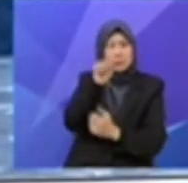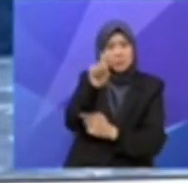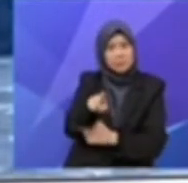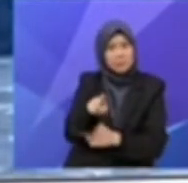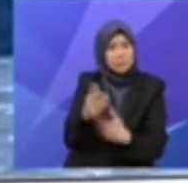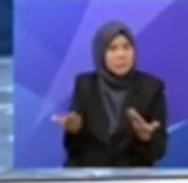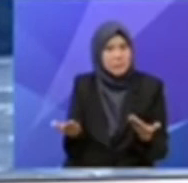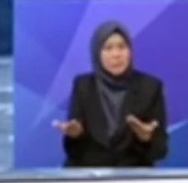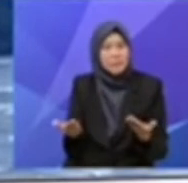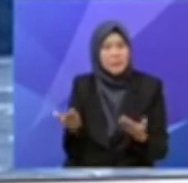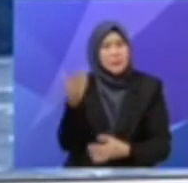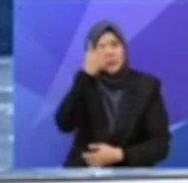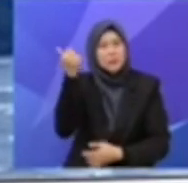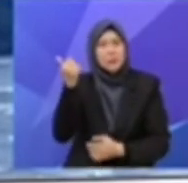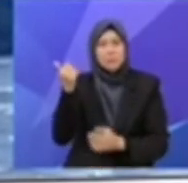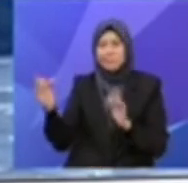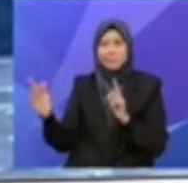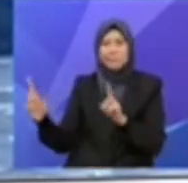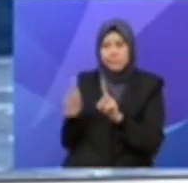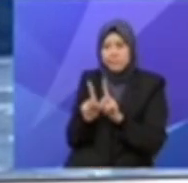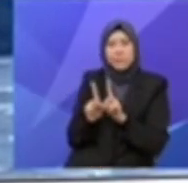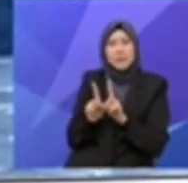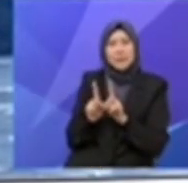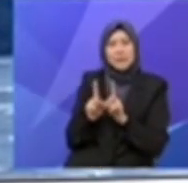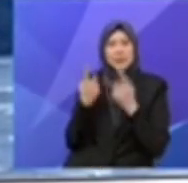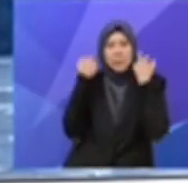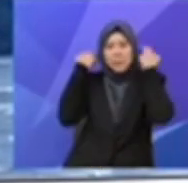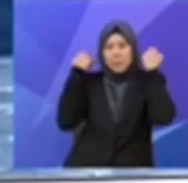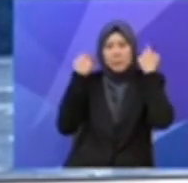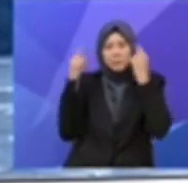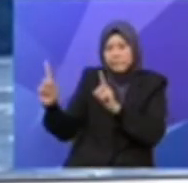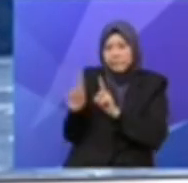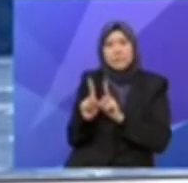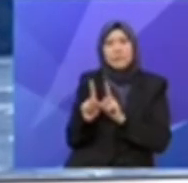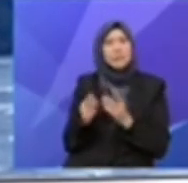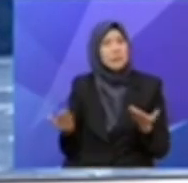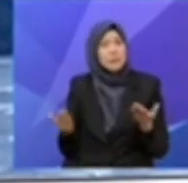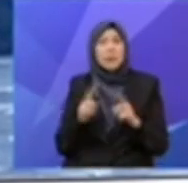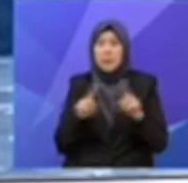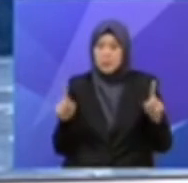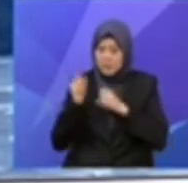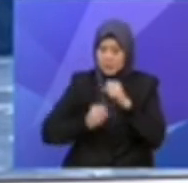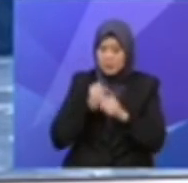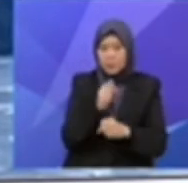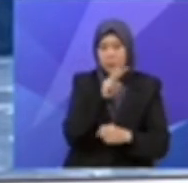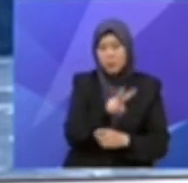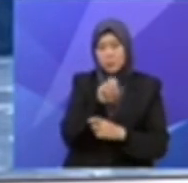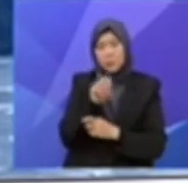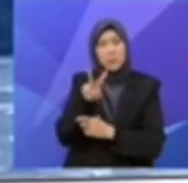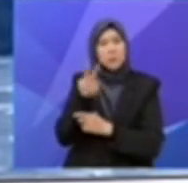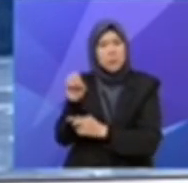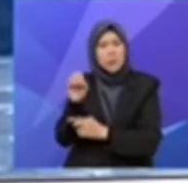sebab gloss konteks dan sebagai tetapi sepanjang tahun 2020